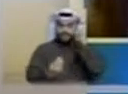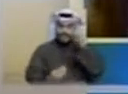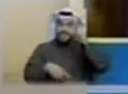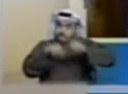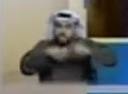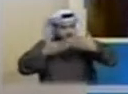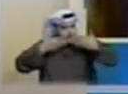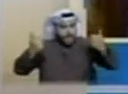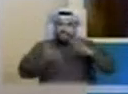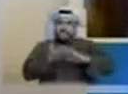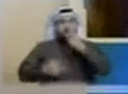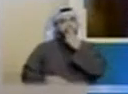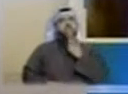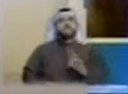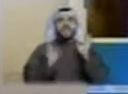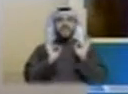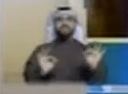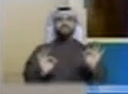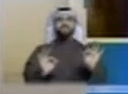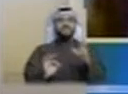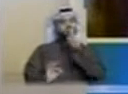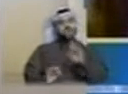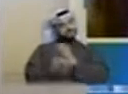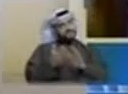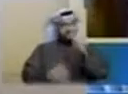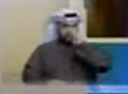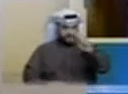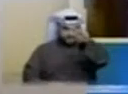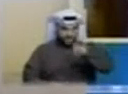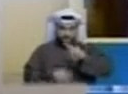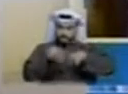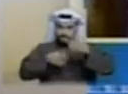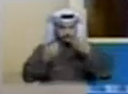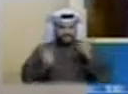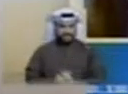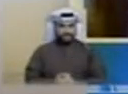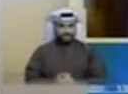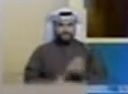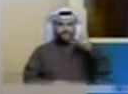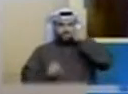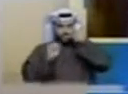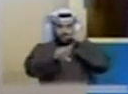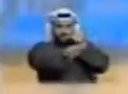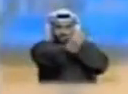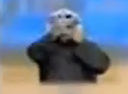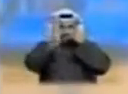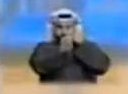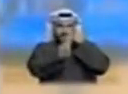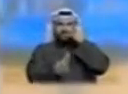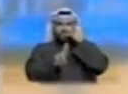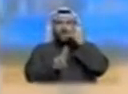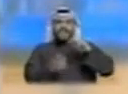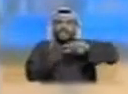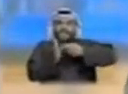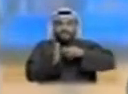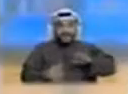في جزاءات أو في مخالفة قانونية نتيجة عدم نقل البيانات عند شؤون الإقامة. تحصل أي كانت في قضية